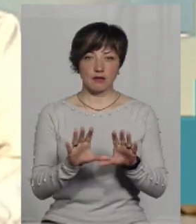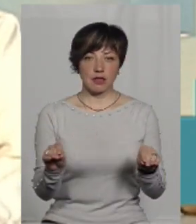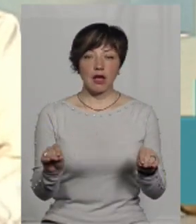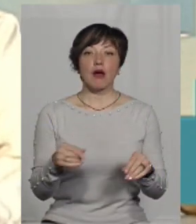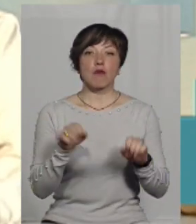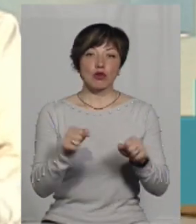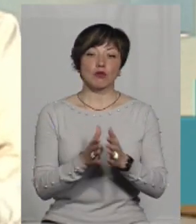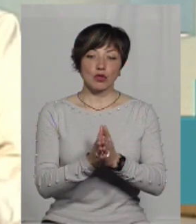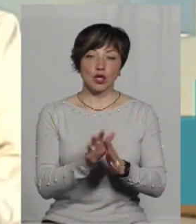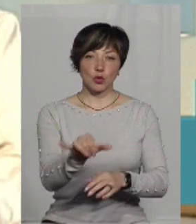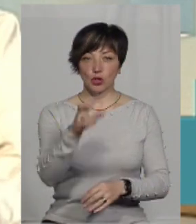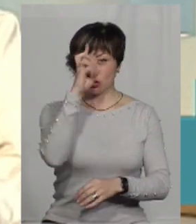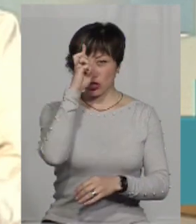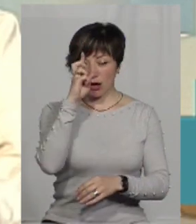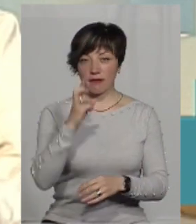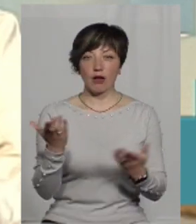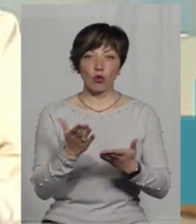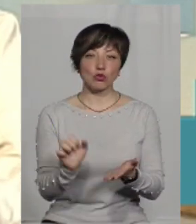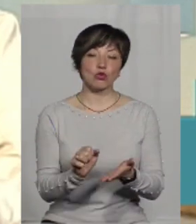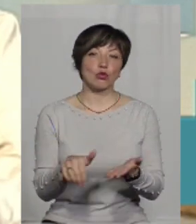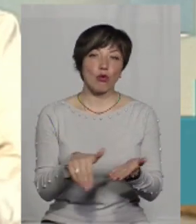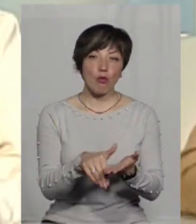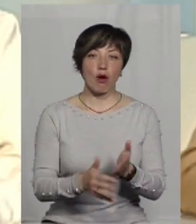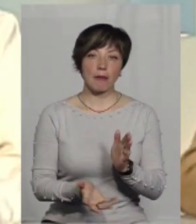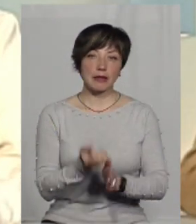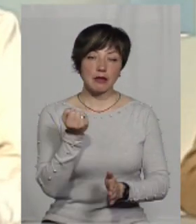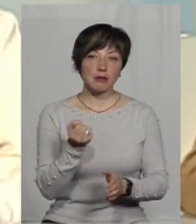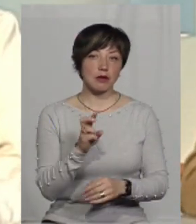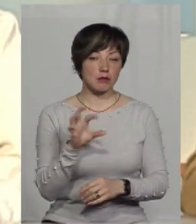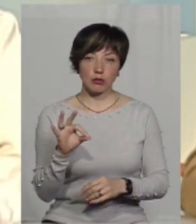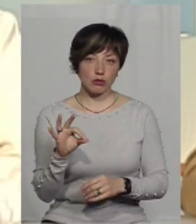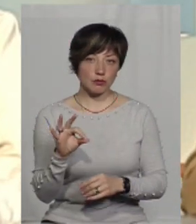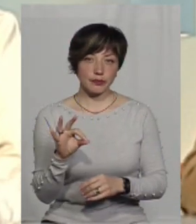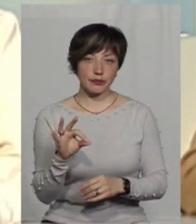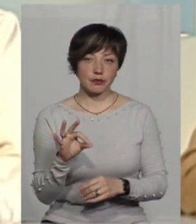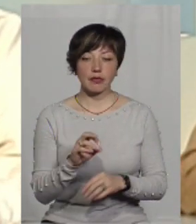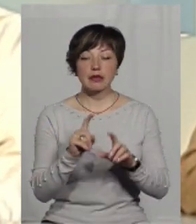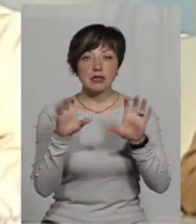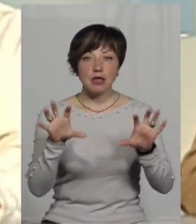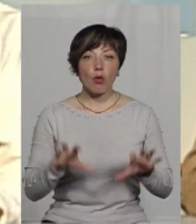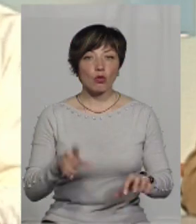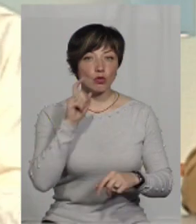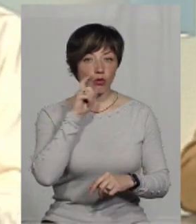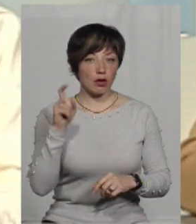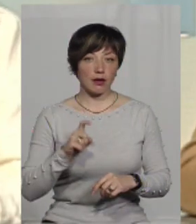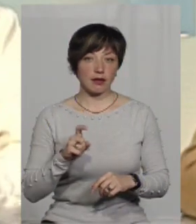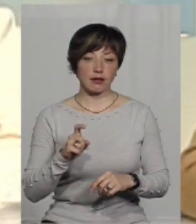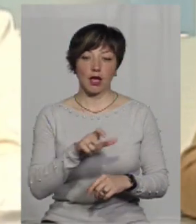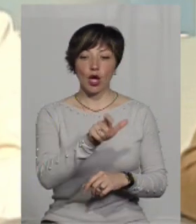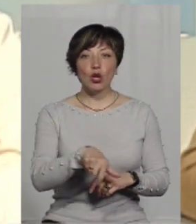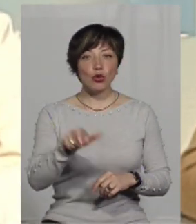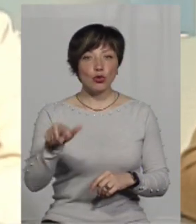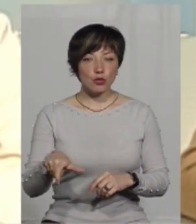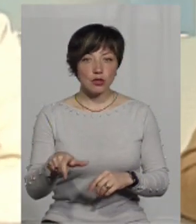можемо просити в держави якоїсь допомоги, підтримки, тому що за законом України люди